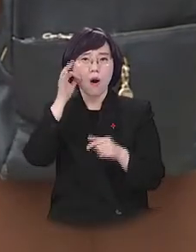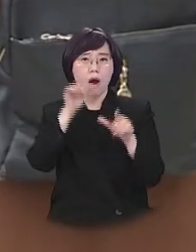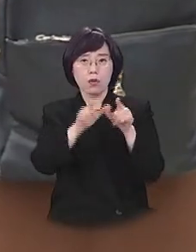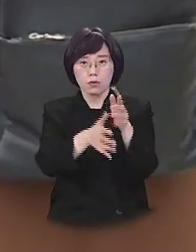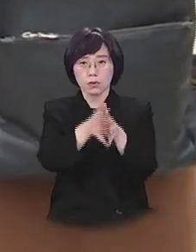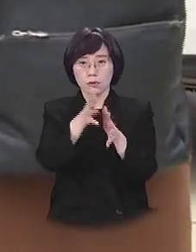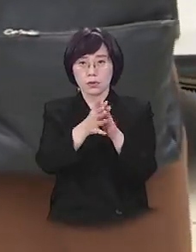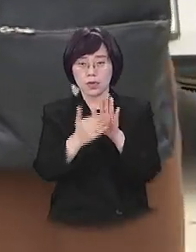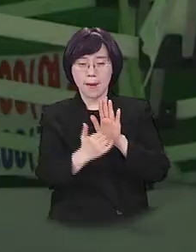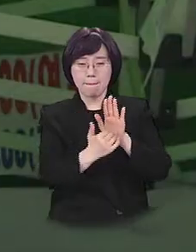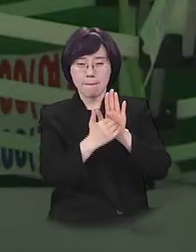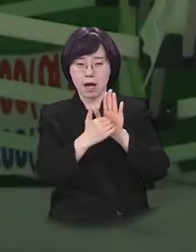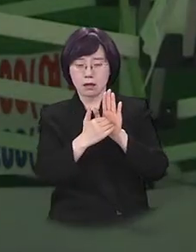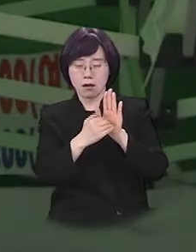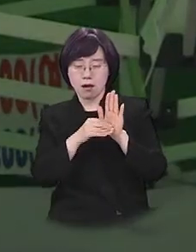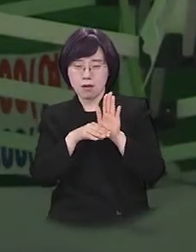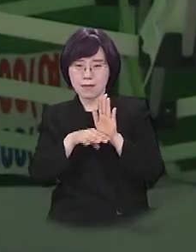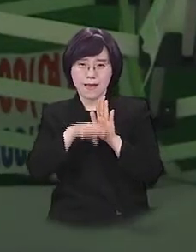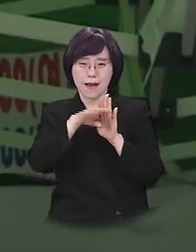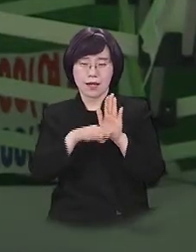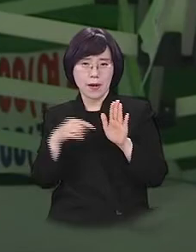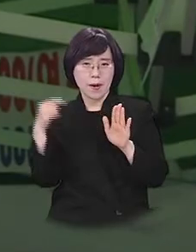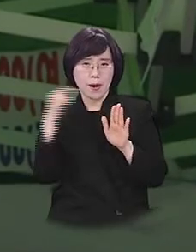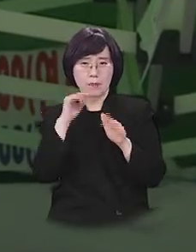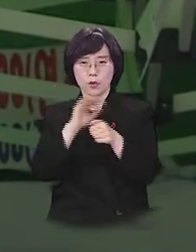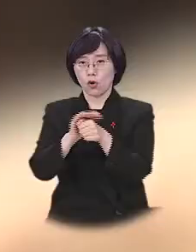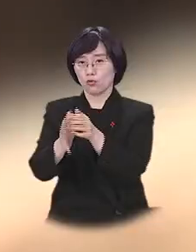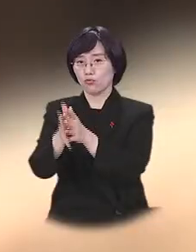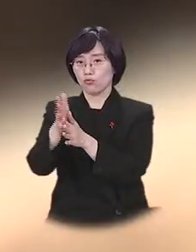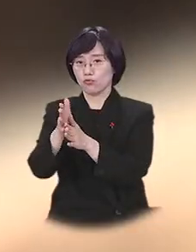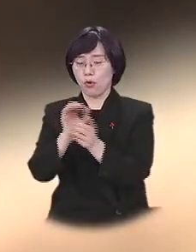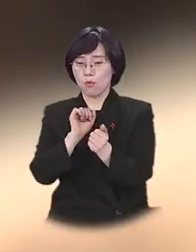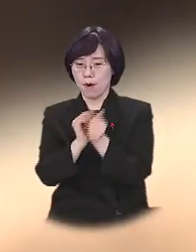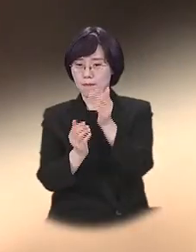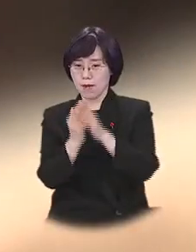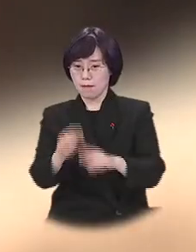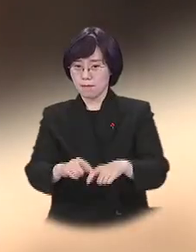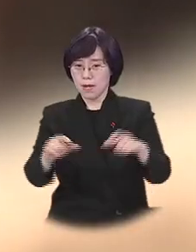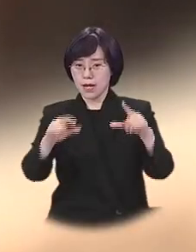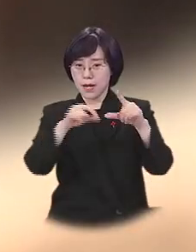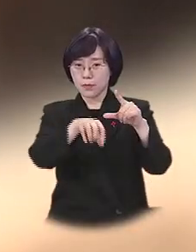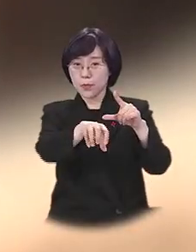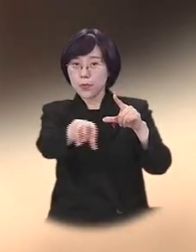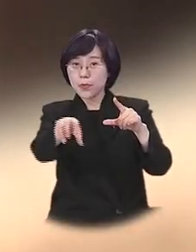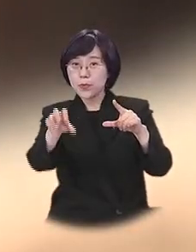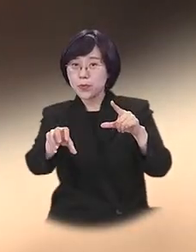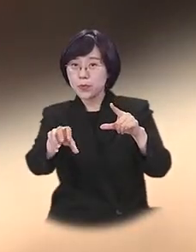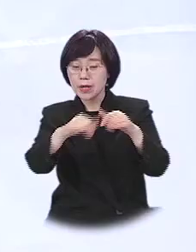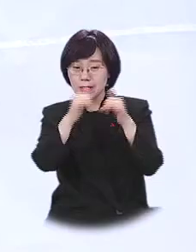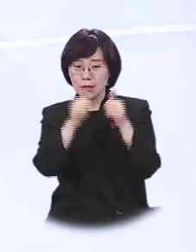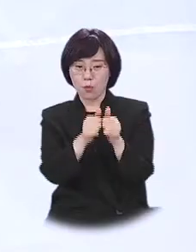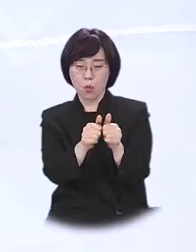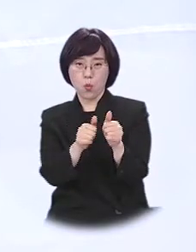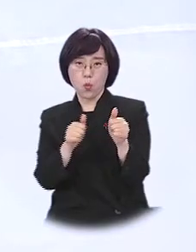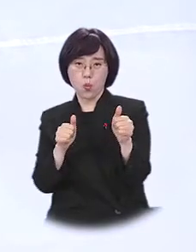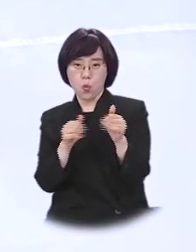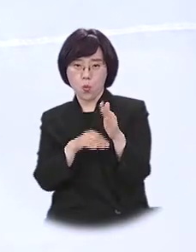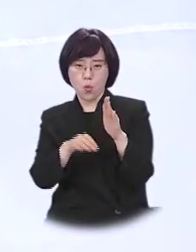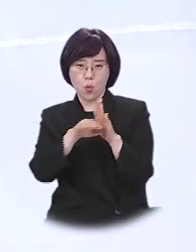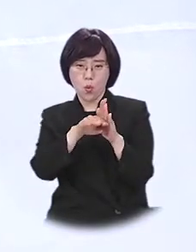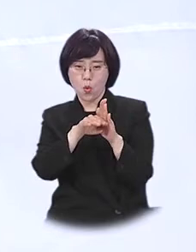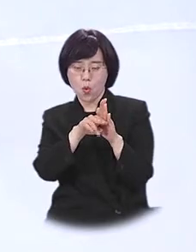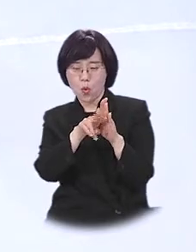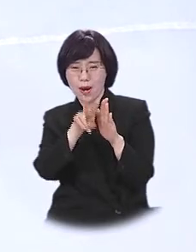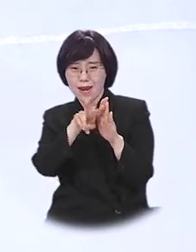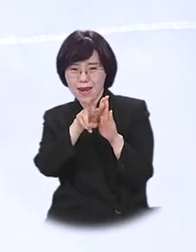안동시가 방역 단계를 강화한 데 이어 경주시도 확진자가 급증한 일부 지역에 사회적 거리 두기를